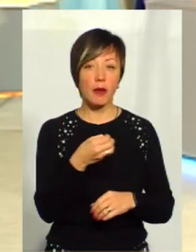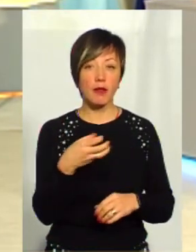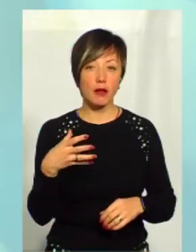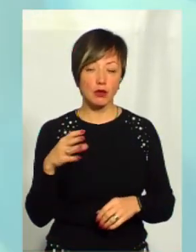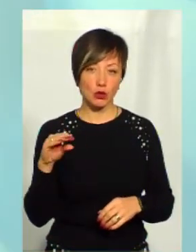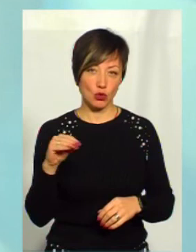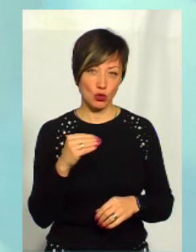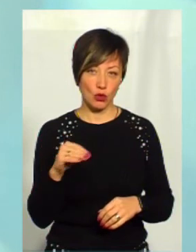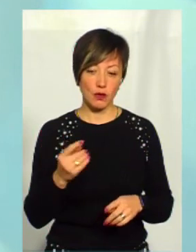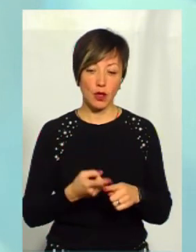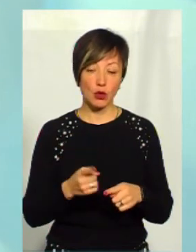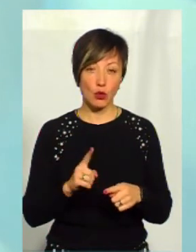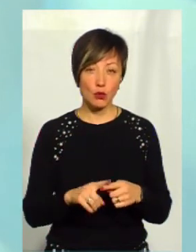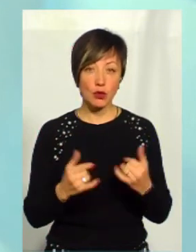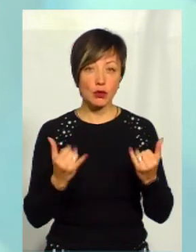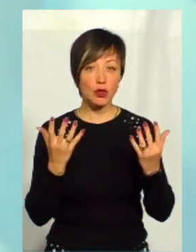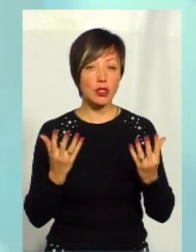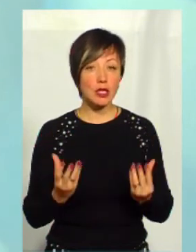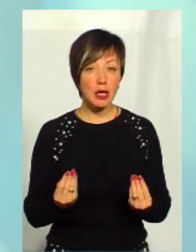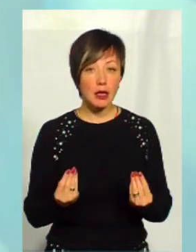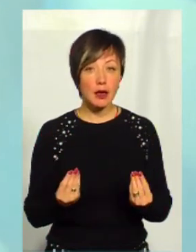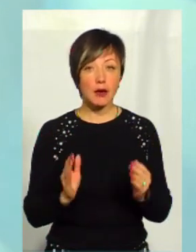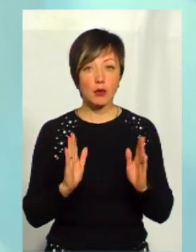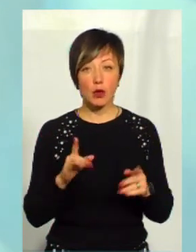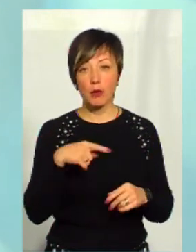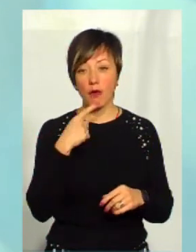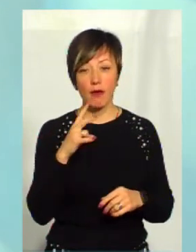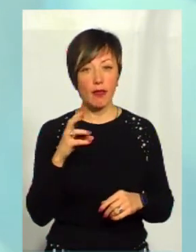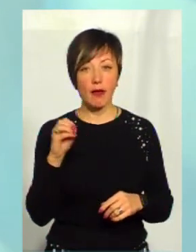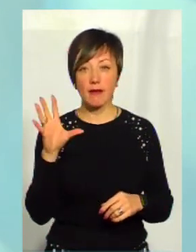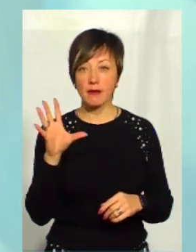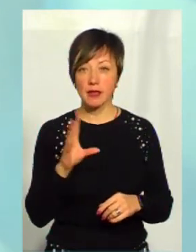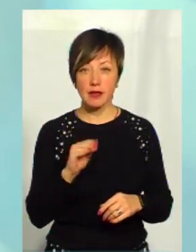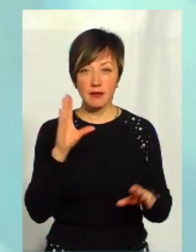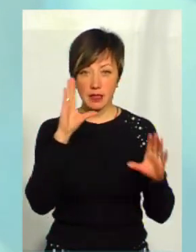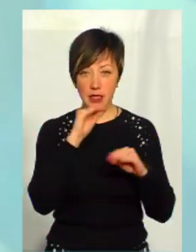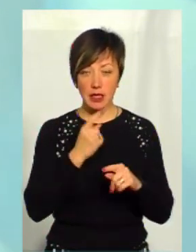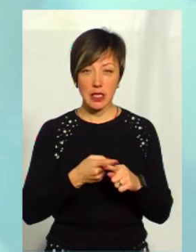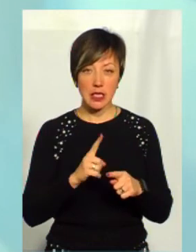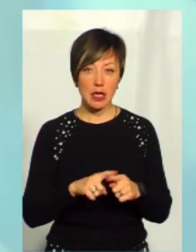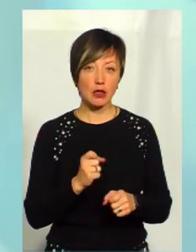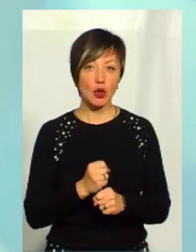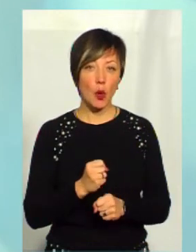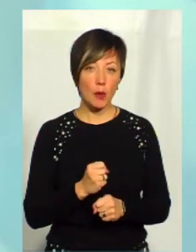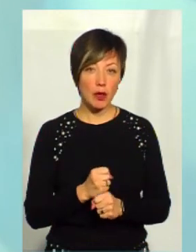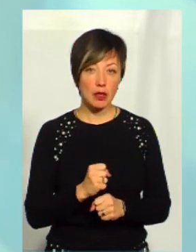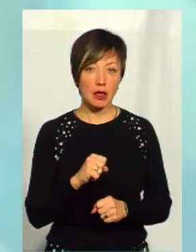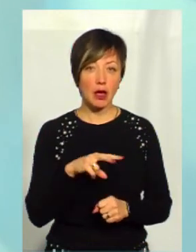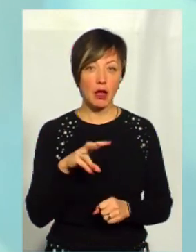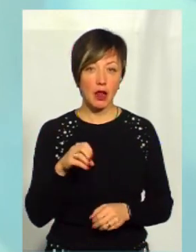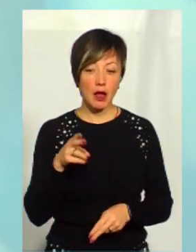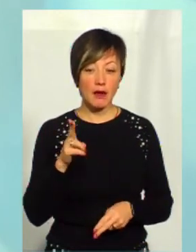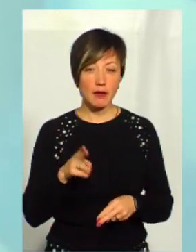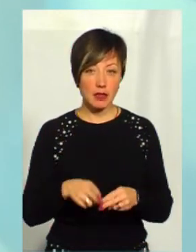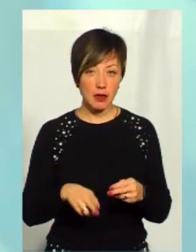жовтня. Тому на сьогоднішній день будемо говорити, що, можливо, не всі встигли це зробити. Але в